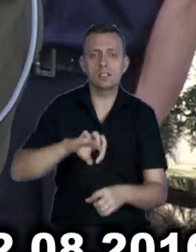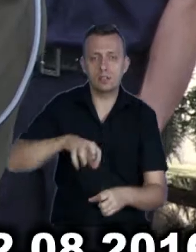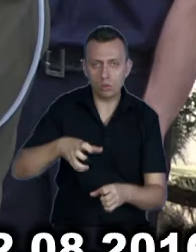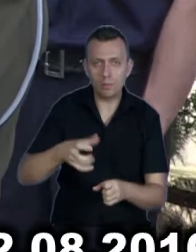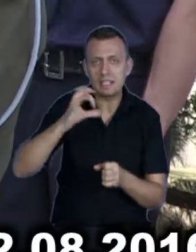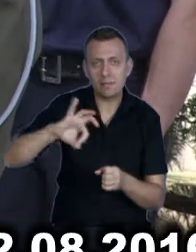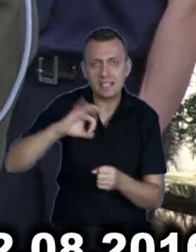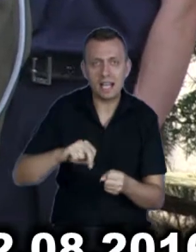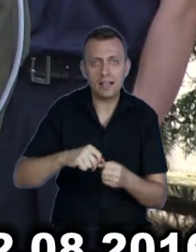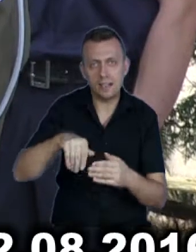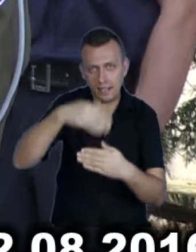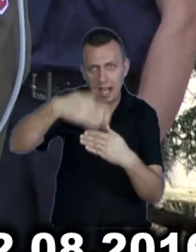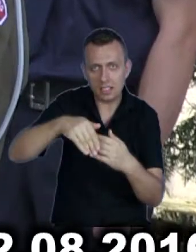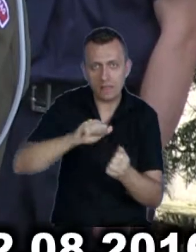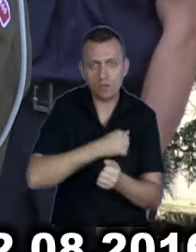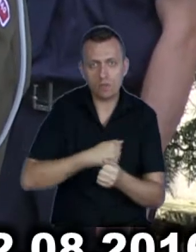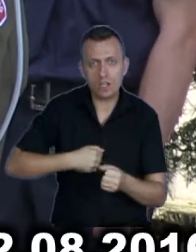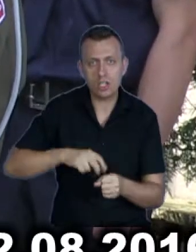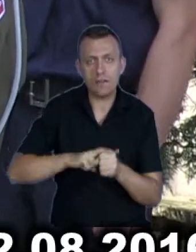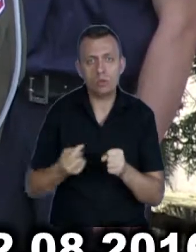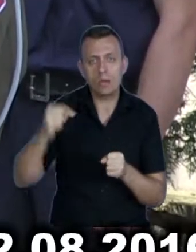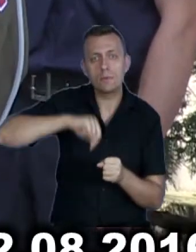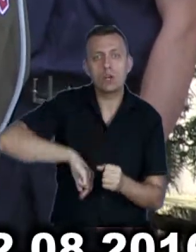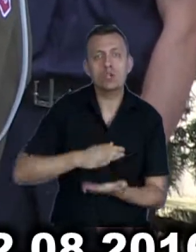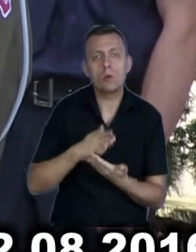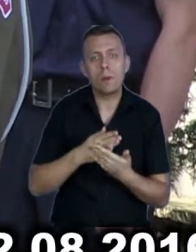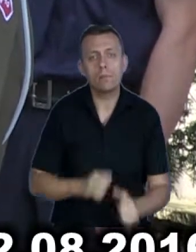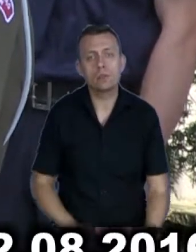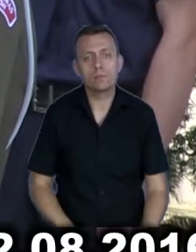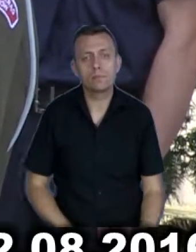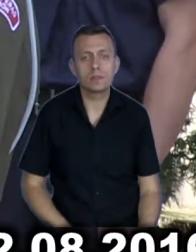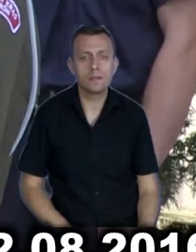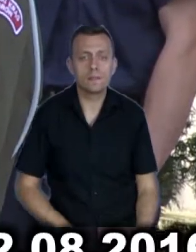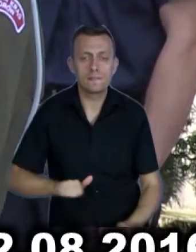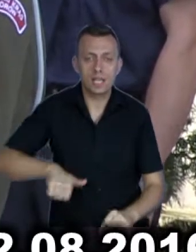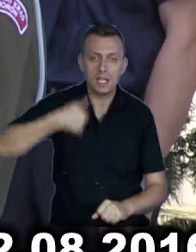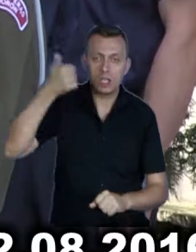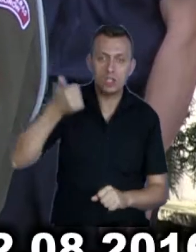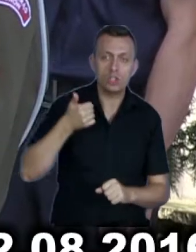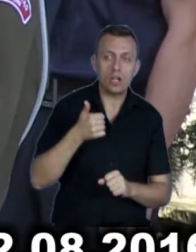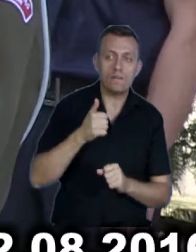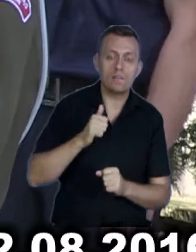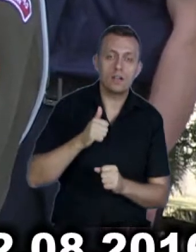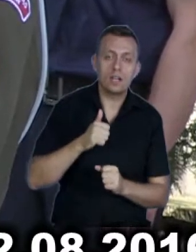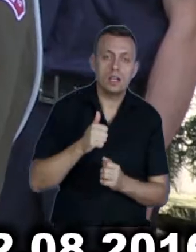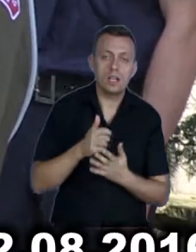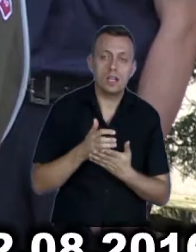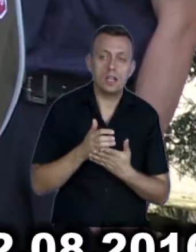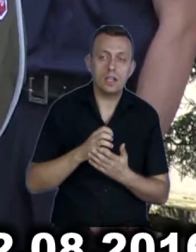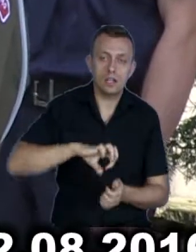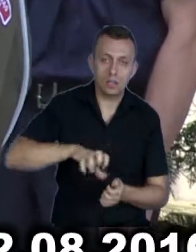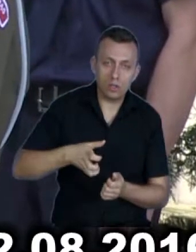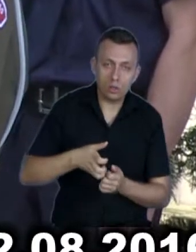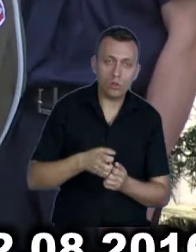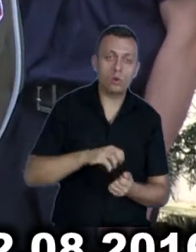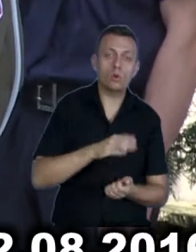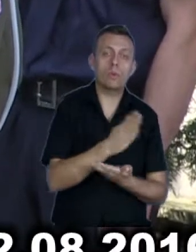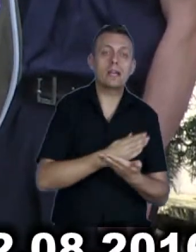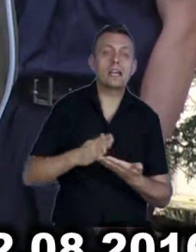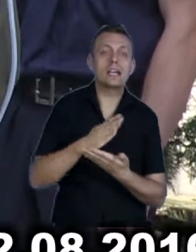pomoc powstańcom warszawskim. Komendant Główny Armii Krajowej uznał kampanię